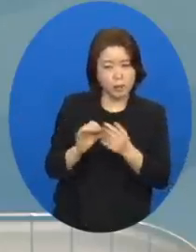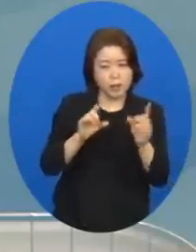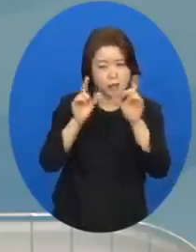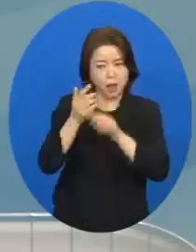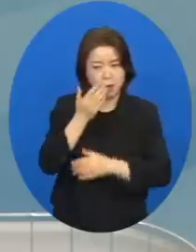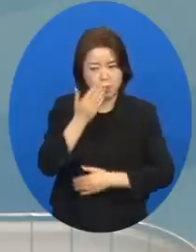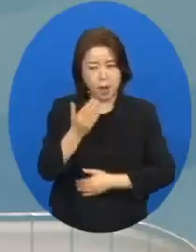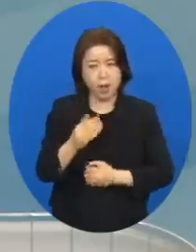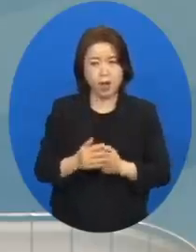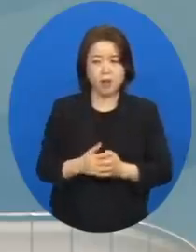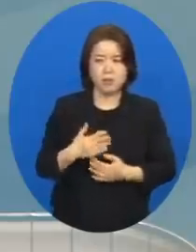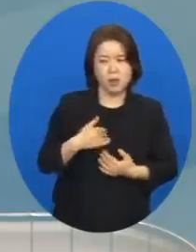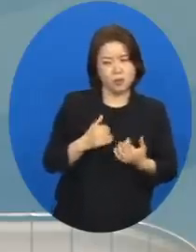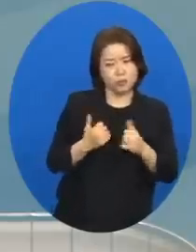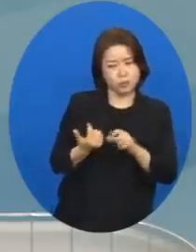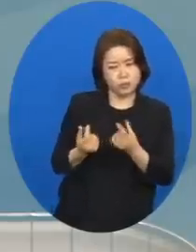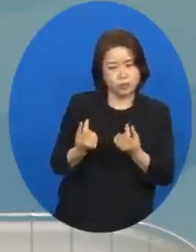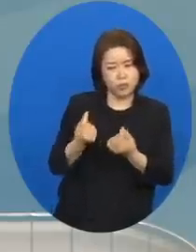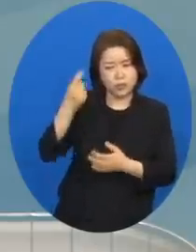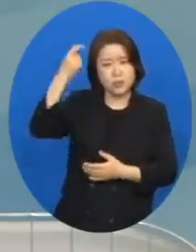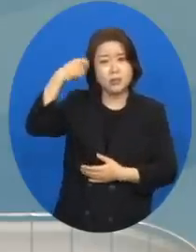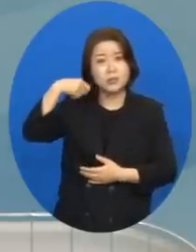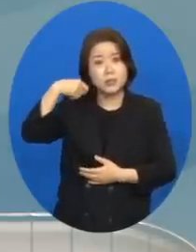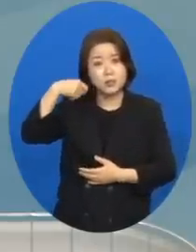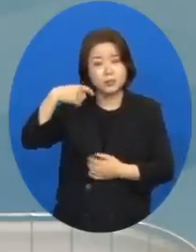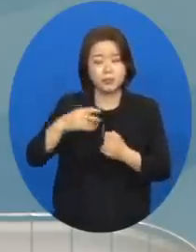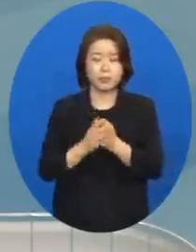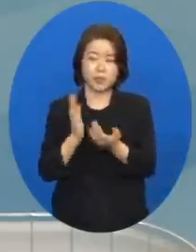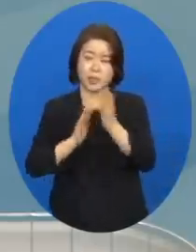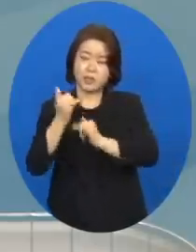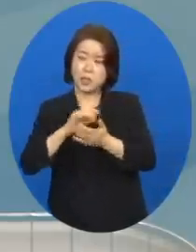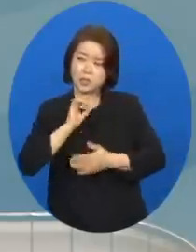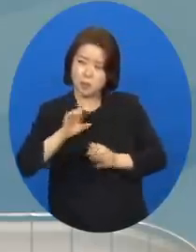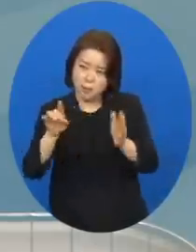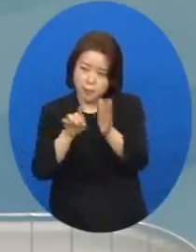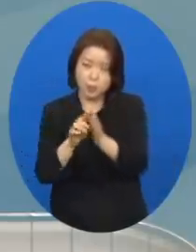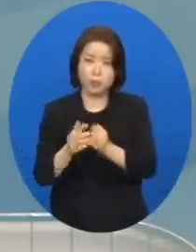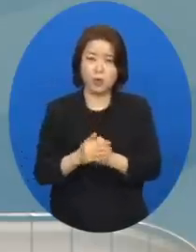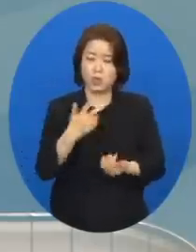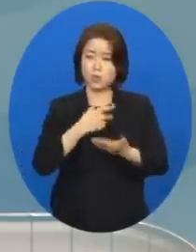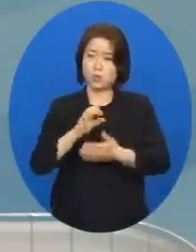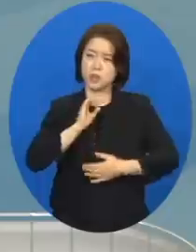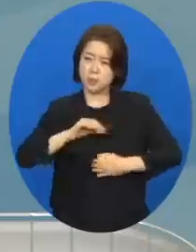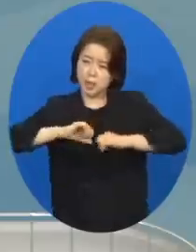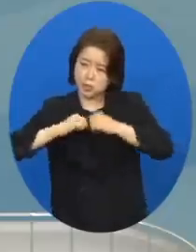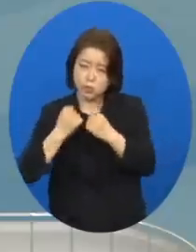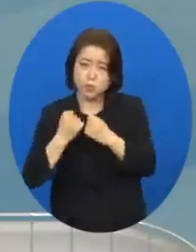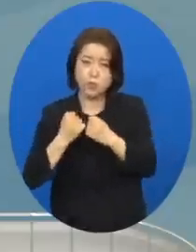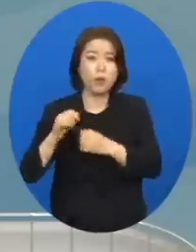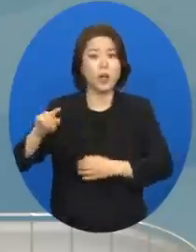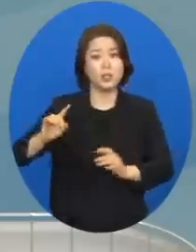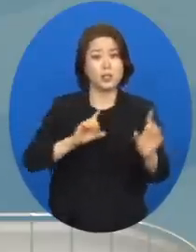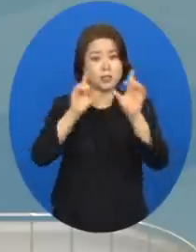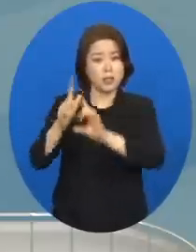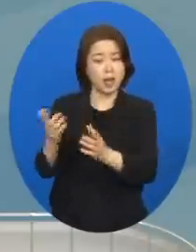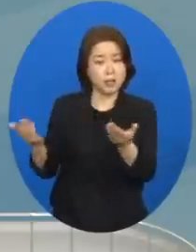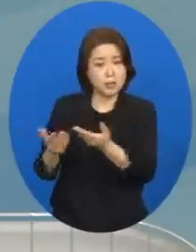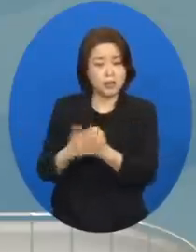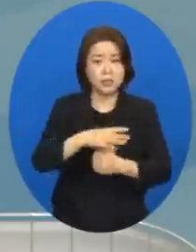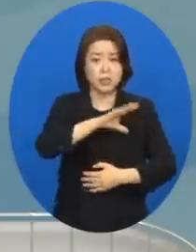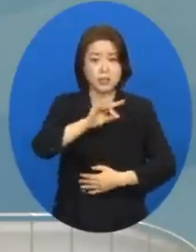있을까? 죽을 것 같은데 오히려 예수님만 믿고 주님께만 순종하고 사는 일이